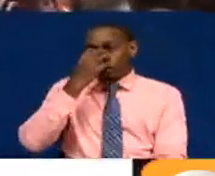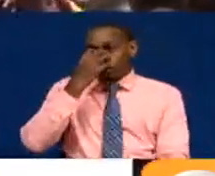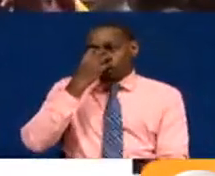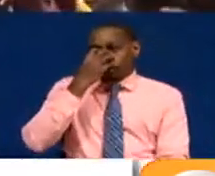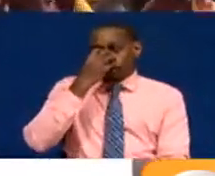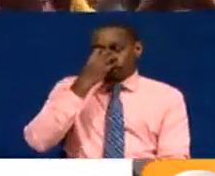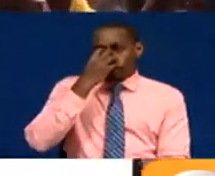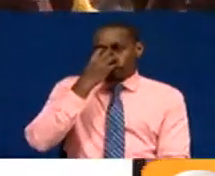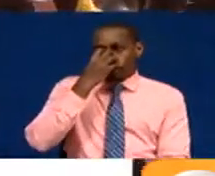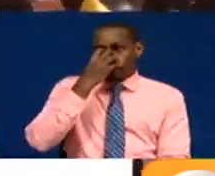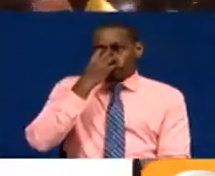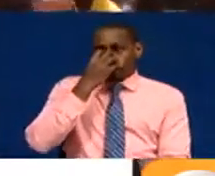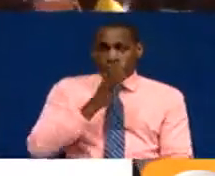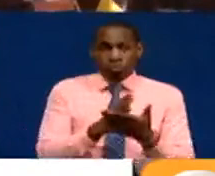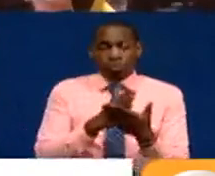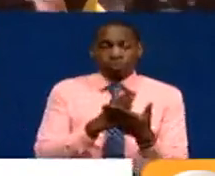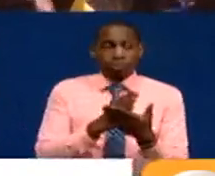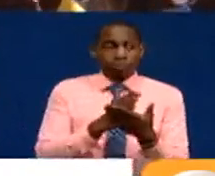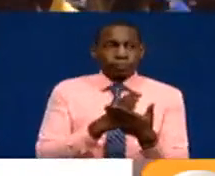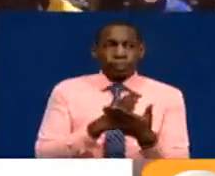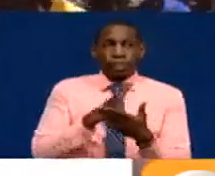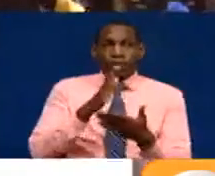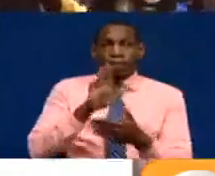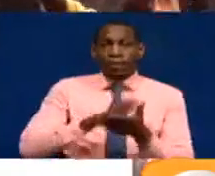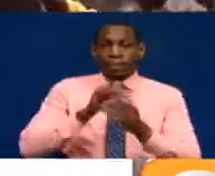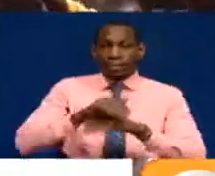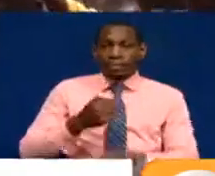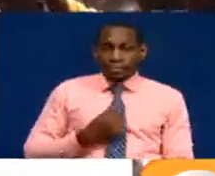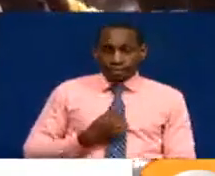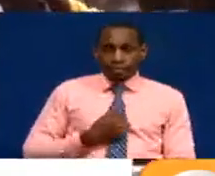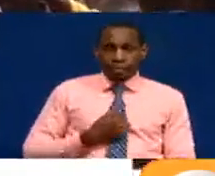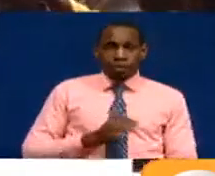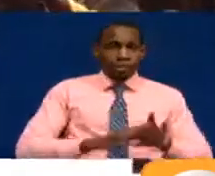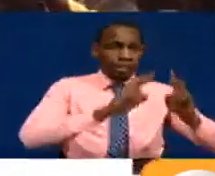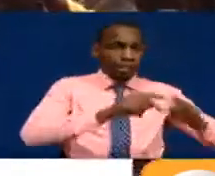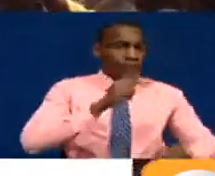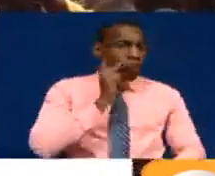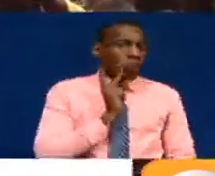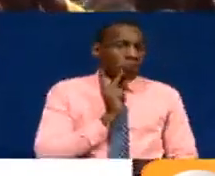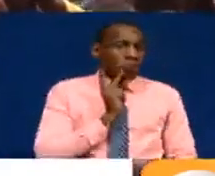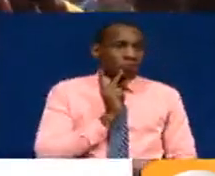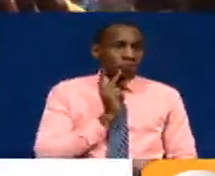Ruto. Sinamna hiyo, mumenituma, nikatafute Kalonzo.